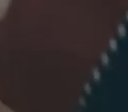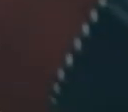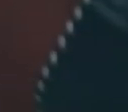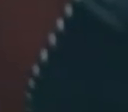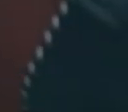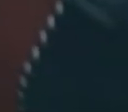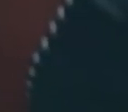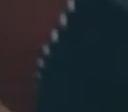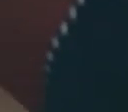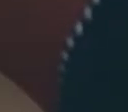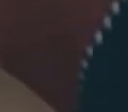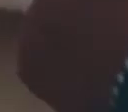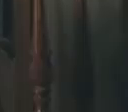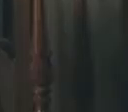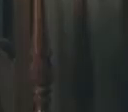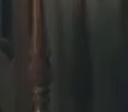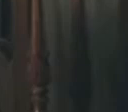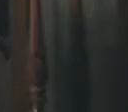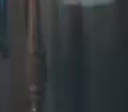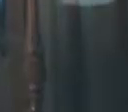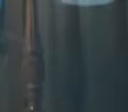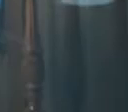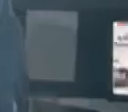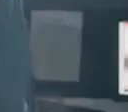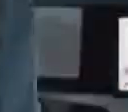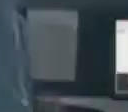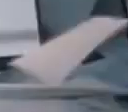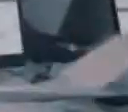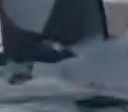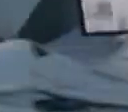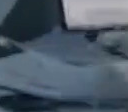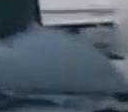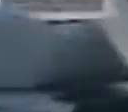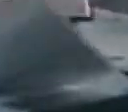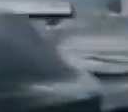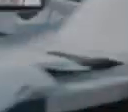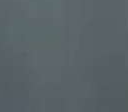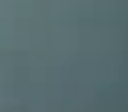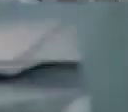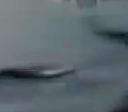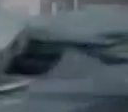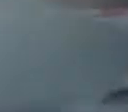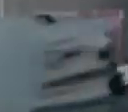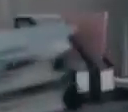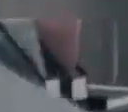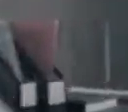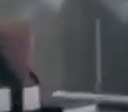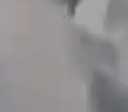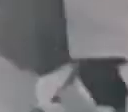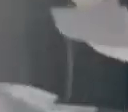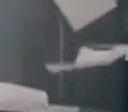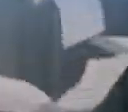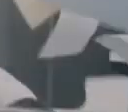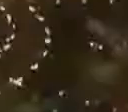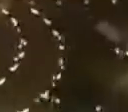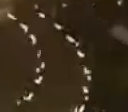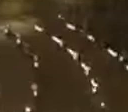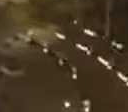عصر جديد، فكر مختلف بينور طريقنا وبيكشف لنا امبارح والنهاردة.